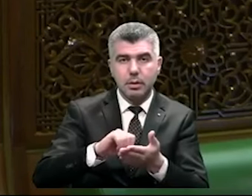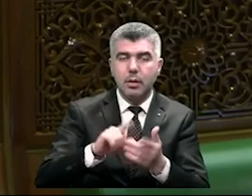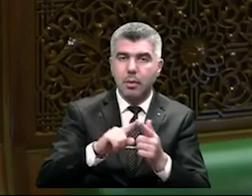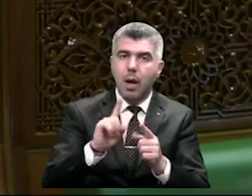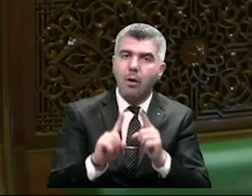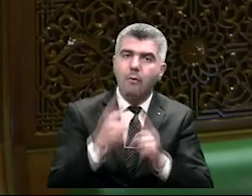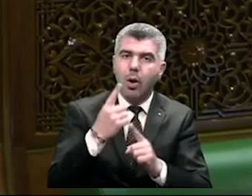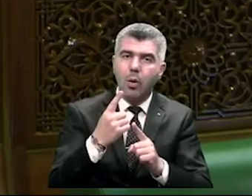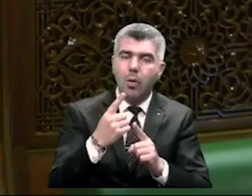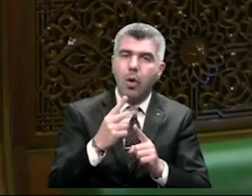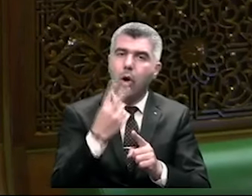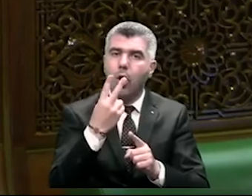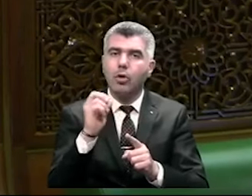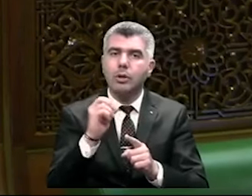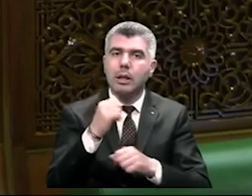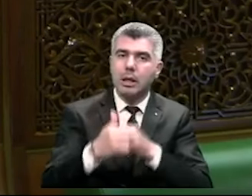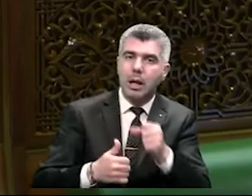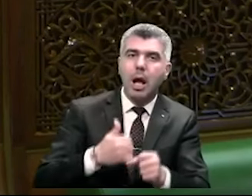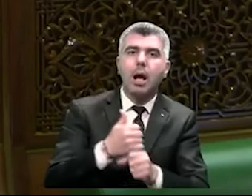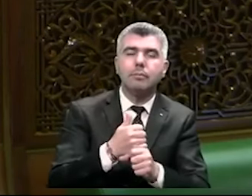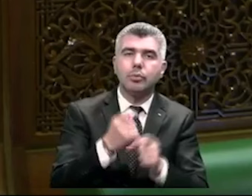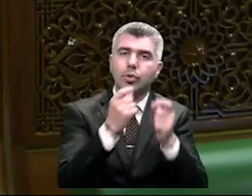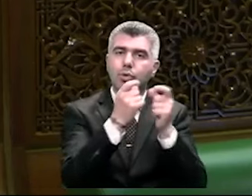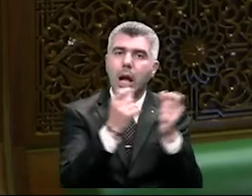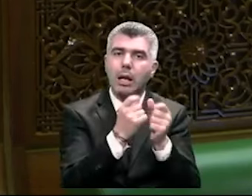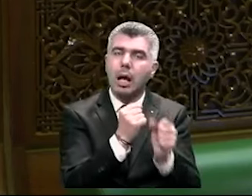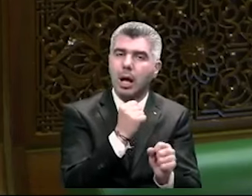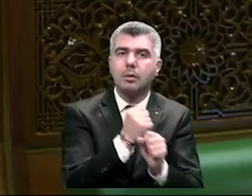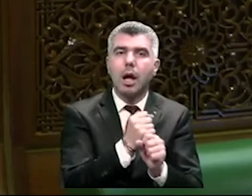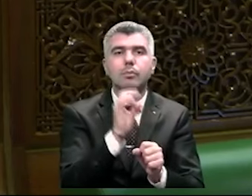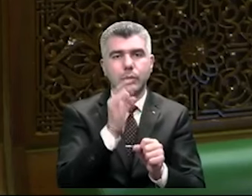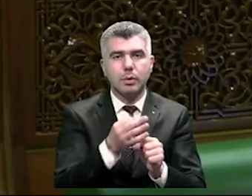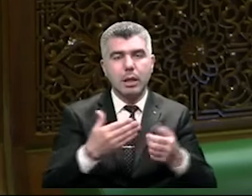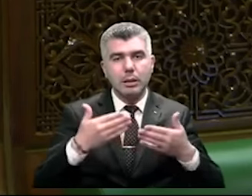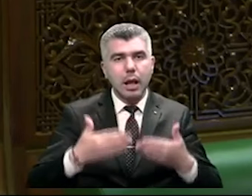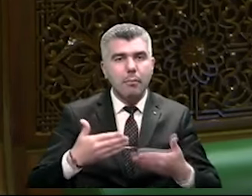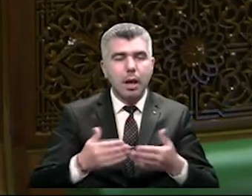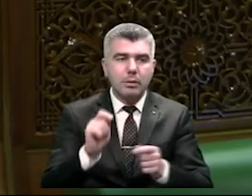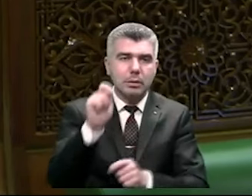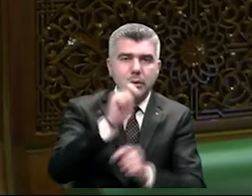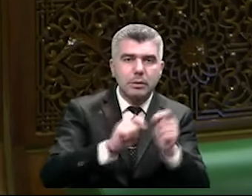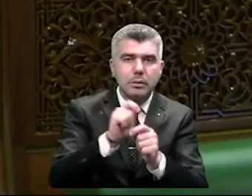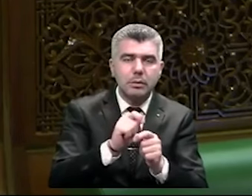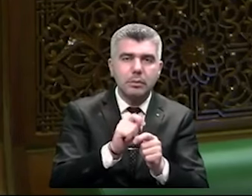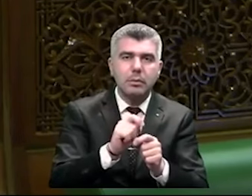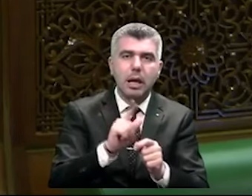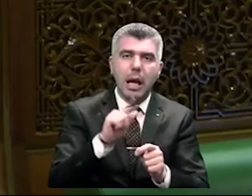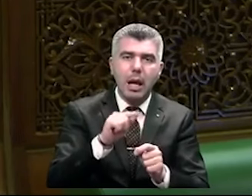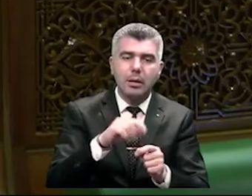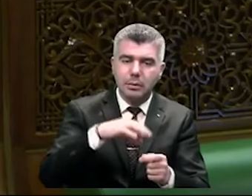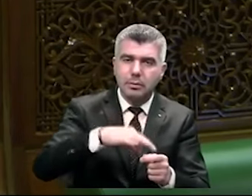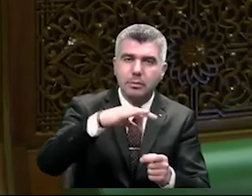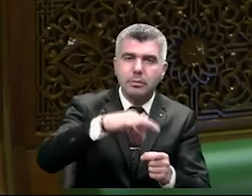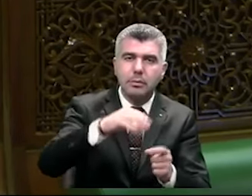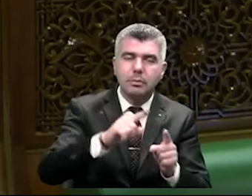الصراحه 20 عام من دارتها المقاوله ماغ نسميوها وكانت بخير الان مع لونتي ديالها ولا شويه ديال كيشك واحد